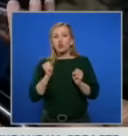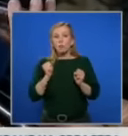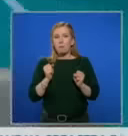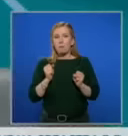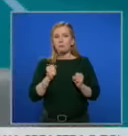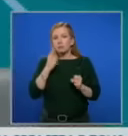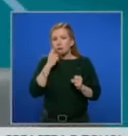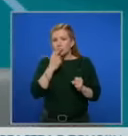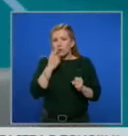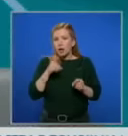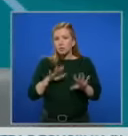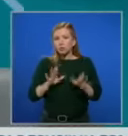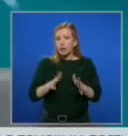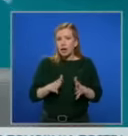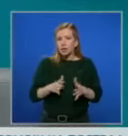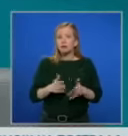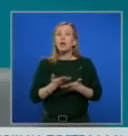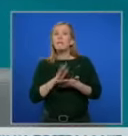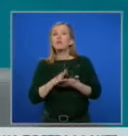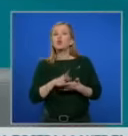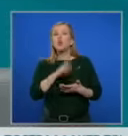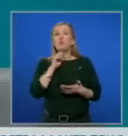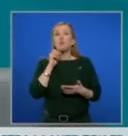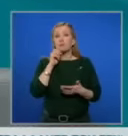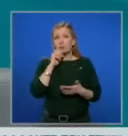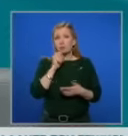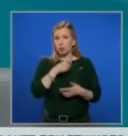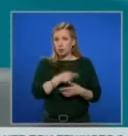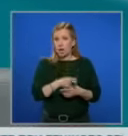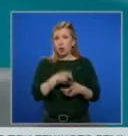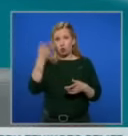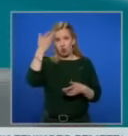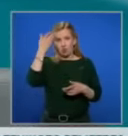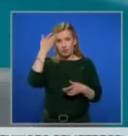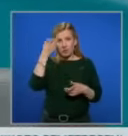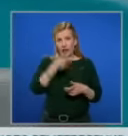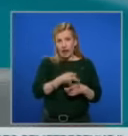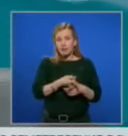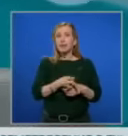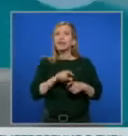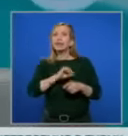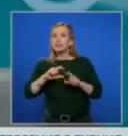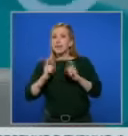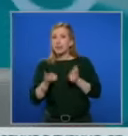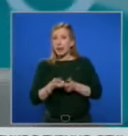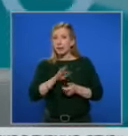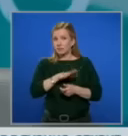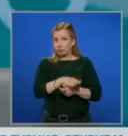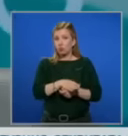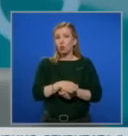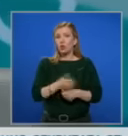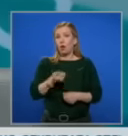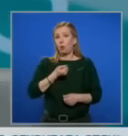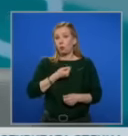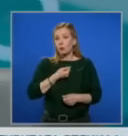като странна. Между обвиняемия за убийството Румен Тонев и семейството на Иван Владимиров е имал стар конфликт, разказват лелята и първата братовчетка